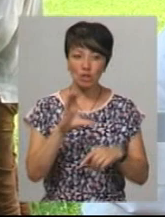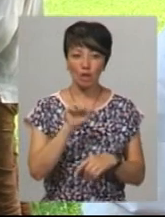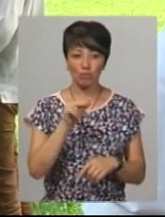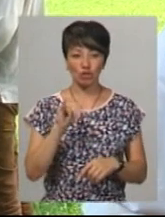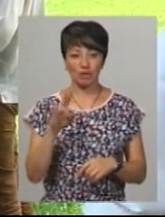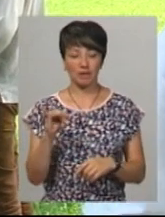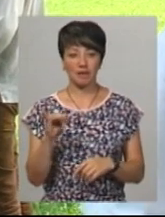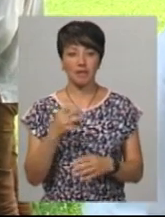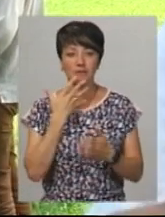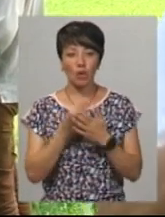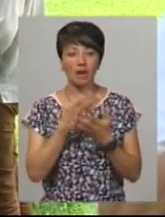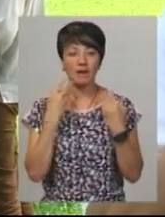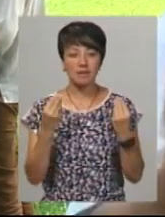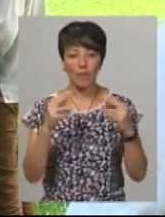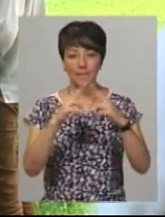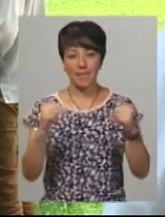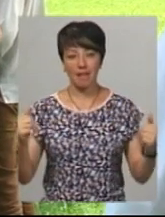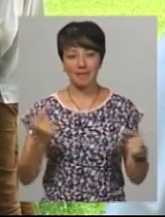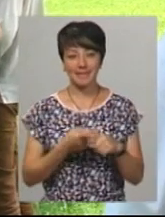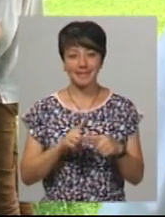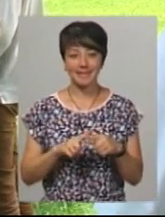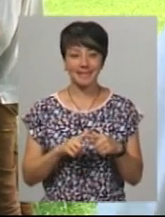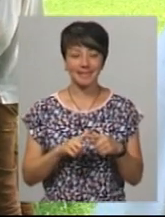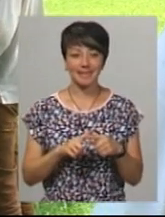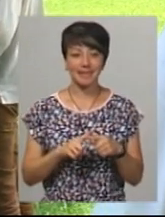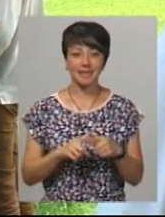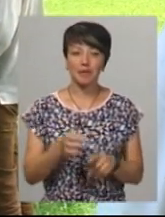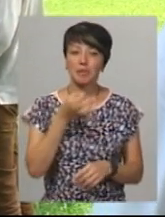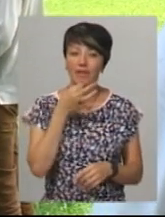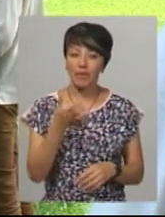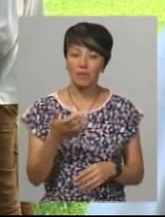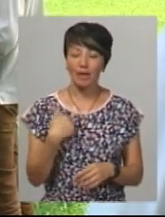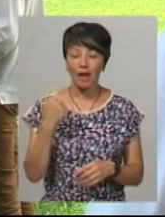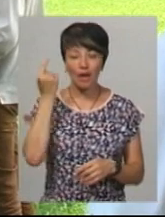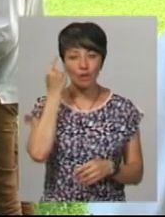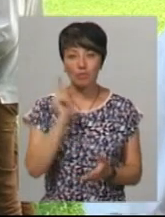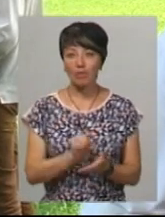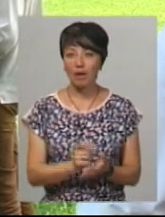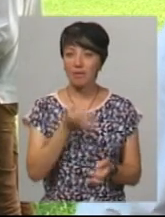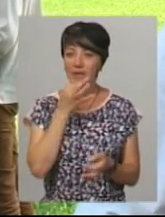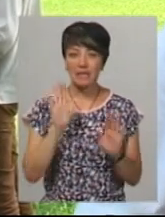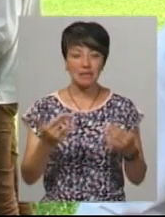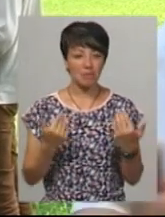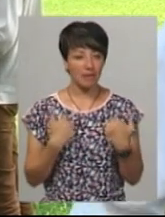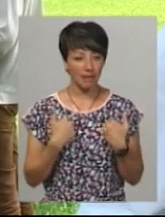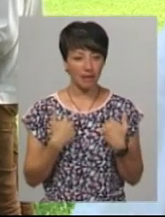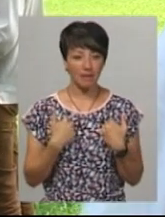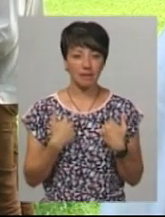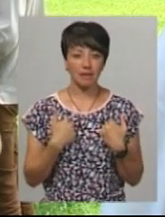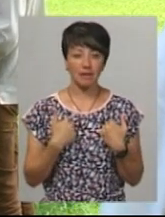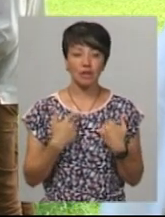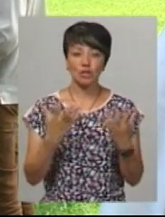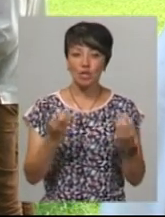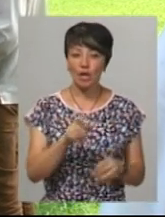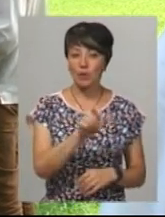Самчики відроджуються своєю красотою. Палац цей, який сьогодні. І він приваблює. Я думаю, що він має приваблювати не тільки мене, там ще